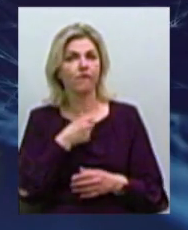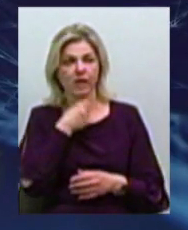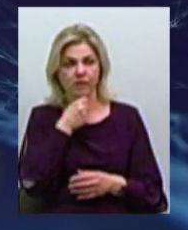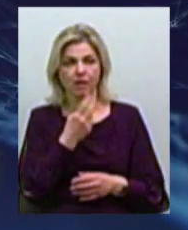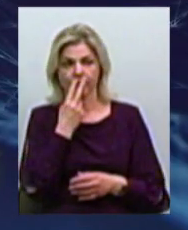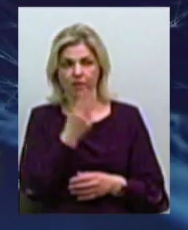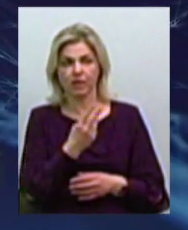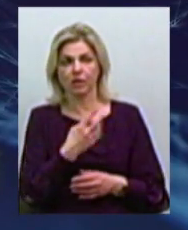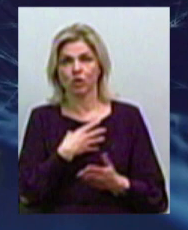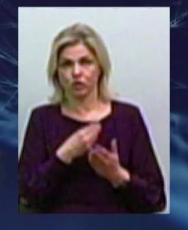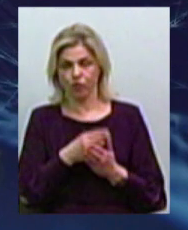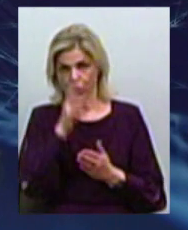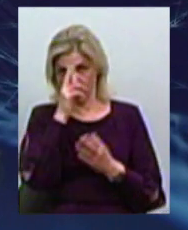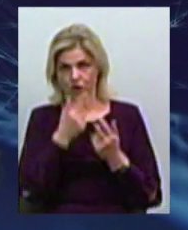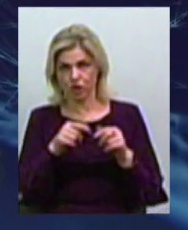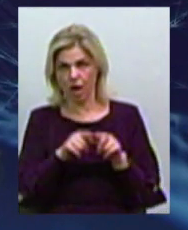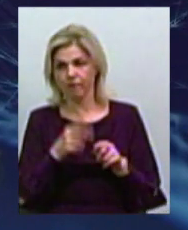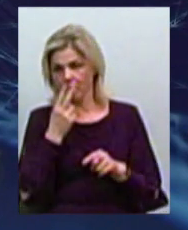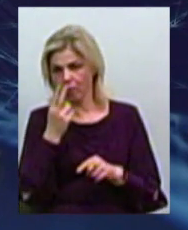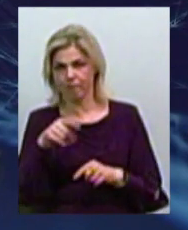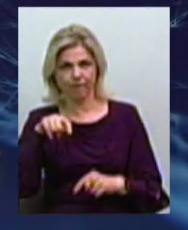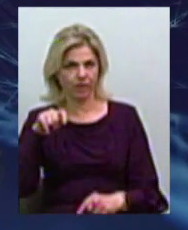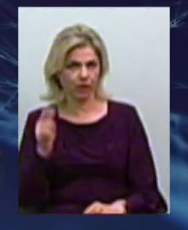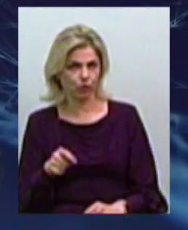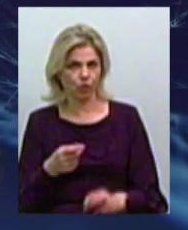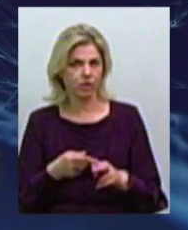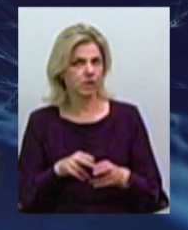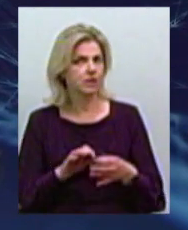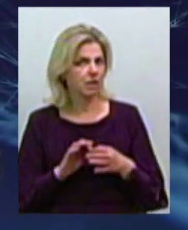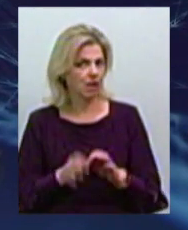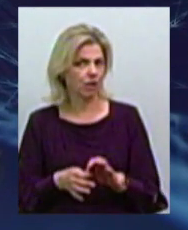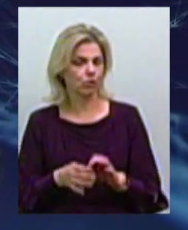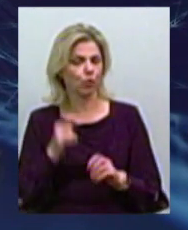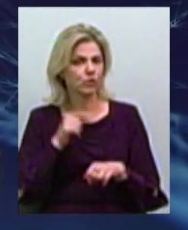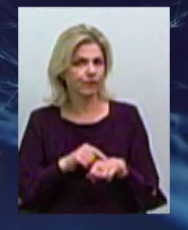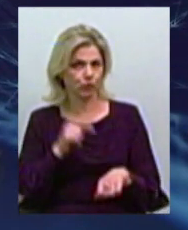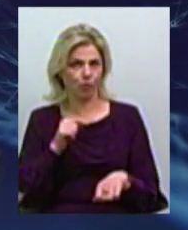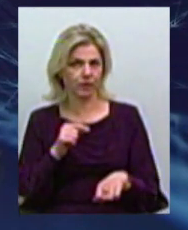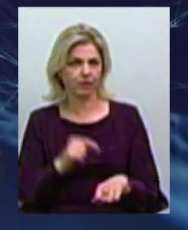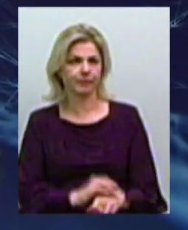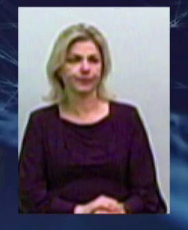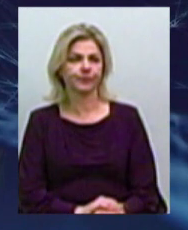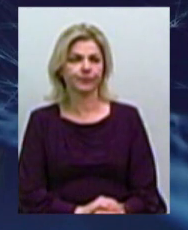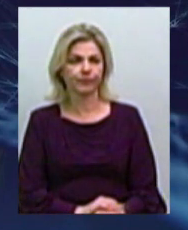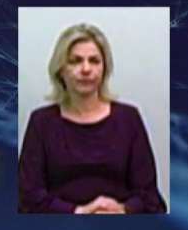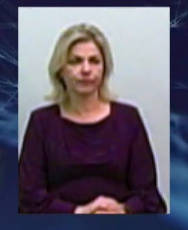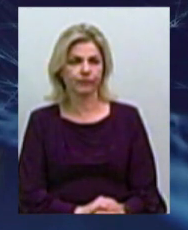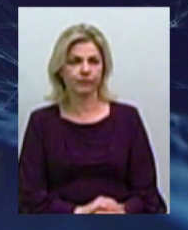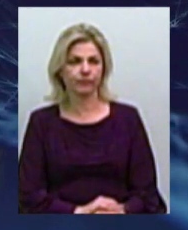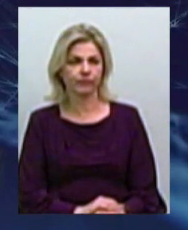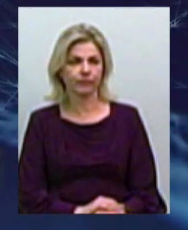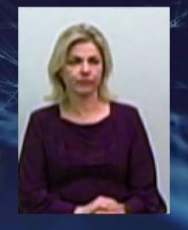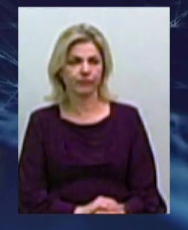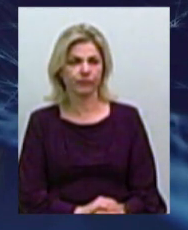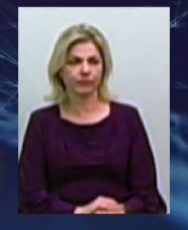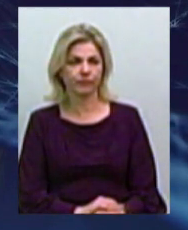своїй державі, побачить війну. Це було складно, складно усвідомити. Але, знову ж таки, прийшло